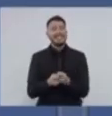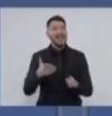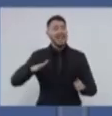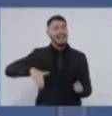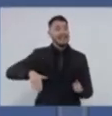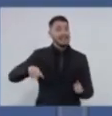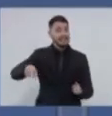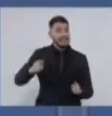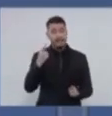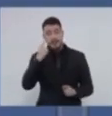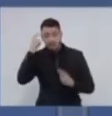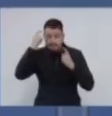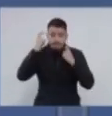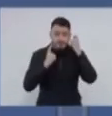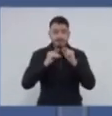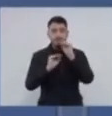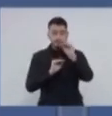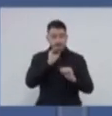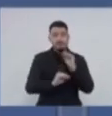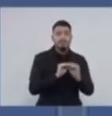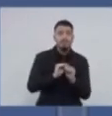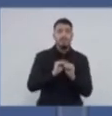μέτρου μέσα από υπουργική απόφαση του υπουργού ναυτιλίας και νησιωτικής πολιτικής